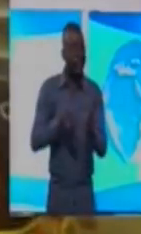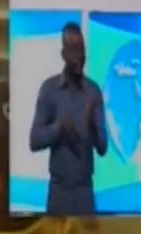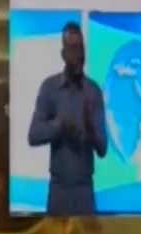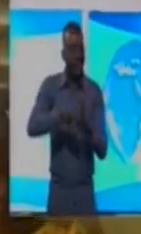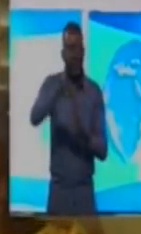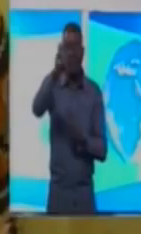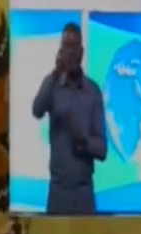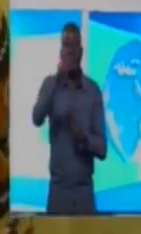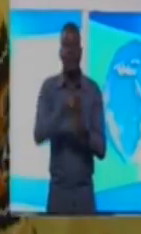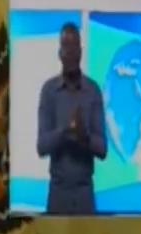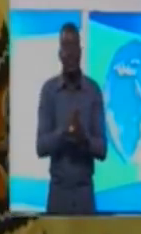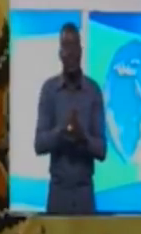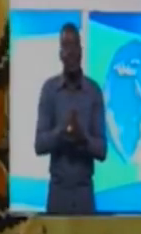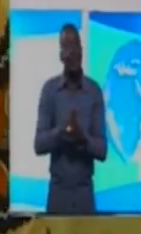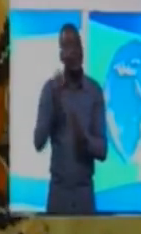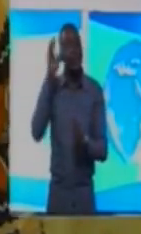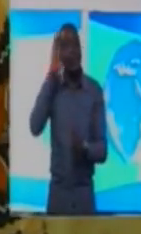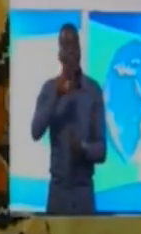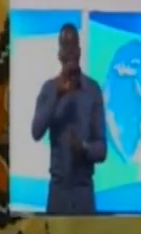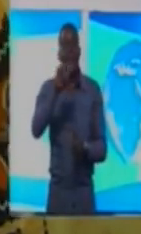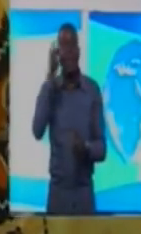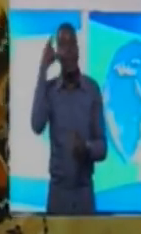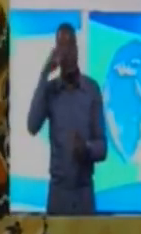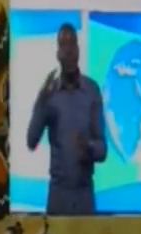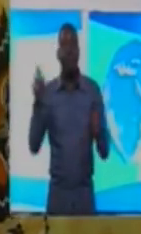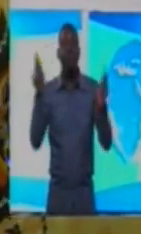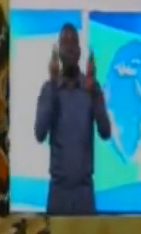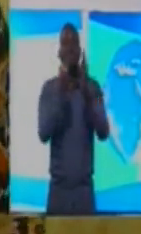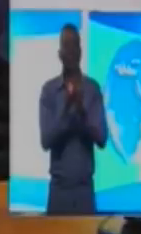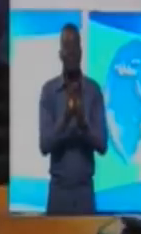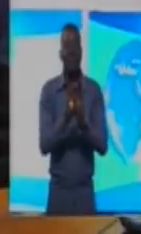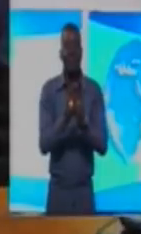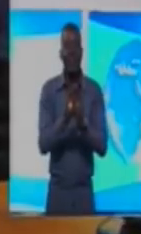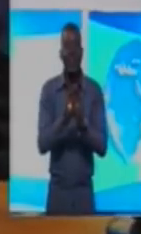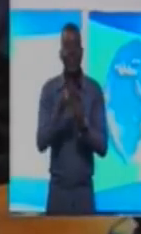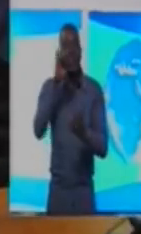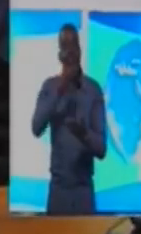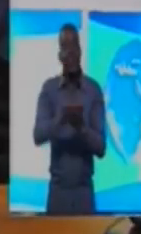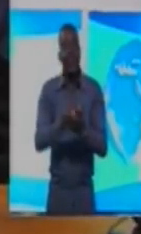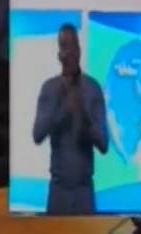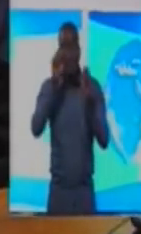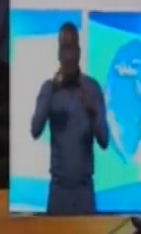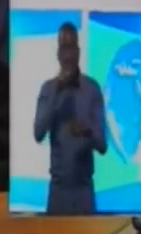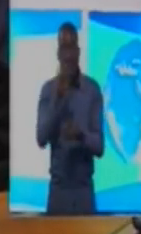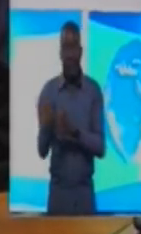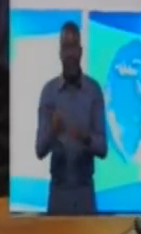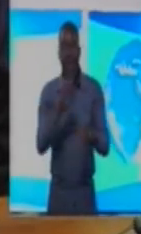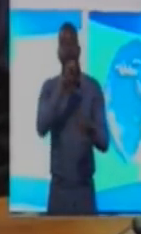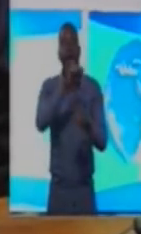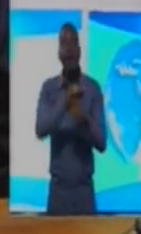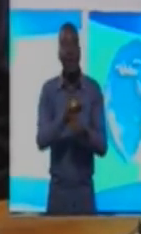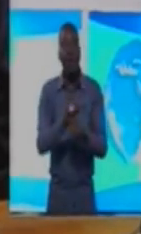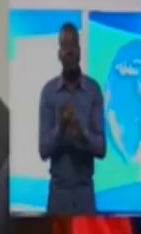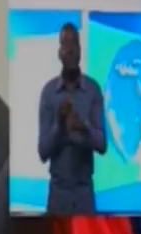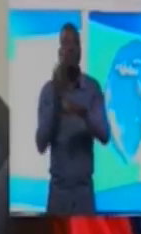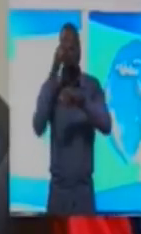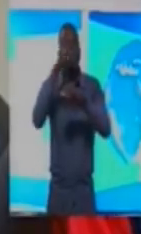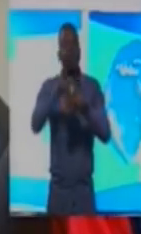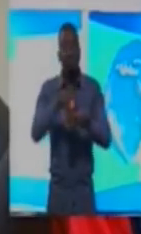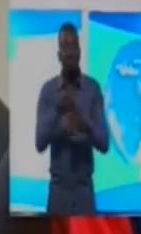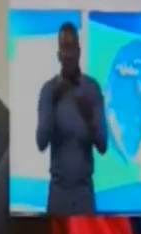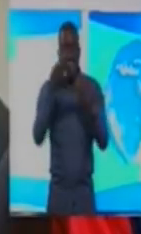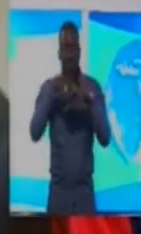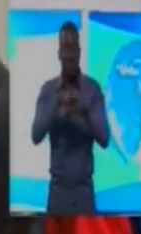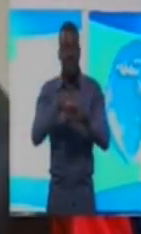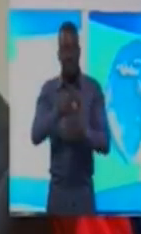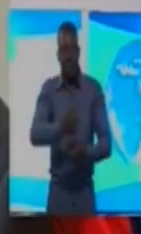directement sur leur flotte pour les rejoindre facilement. Donc, déjà, ce que nous, on peut contribuer avec la BNSP, c'est de les rejoindre rapidement sur le lieu et puis les